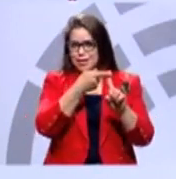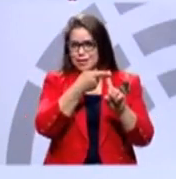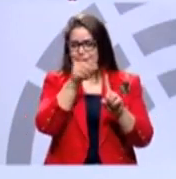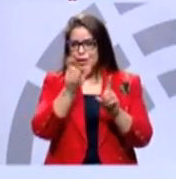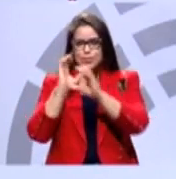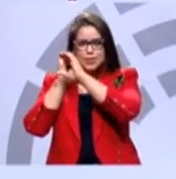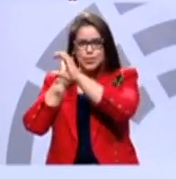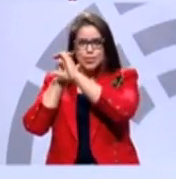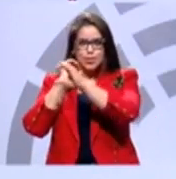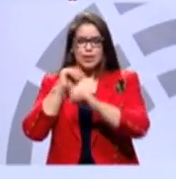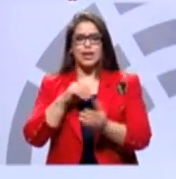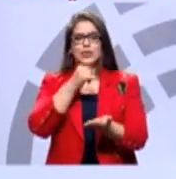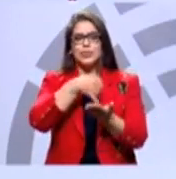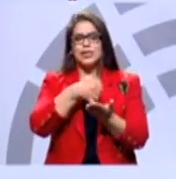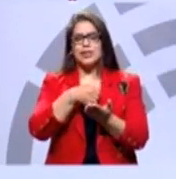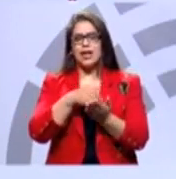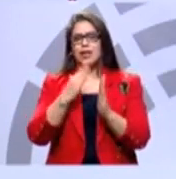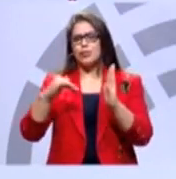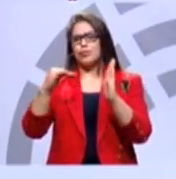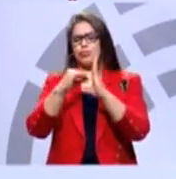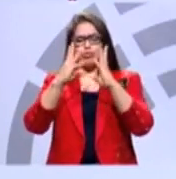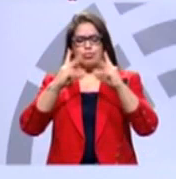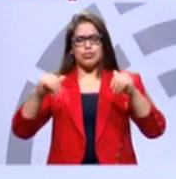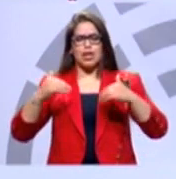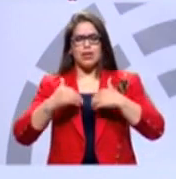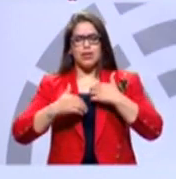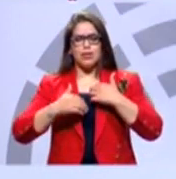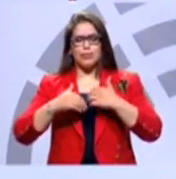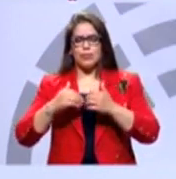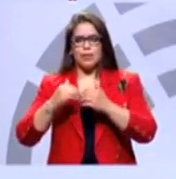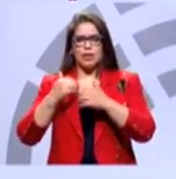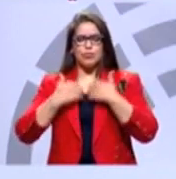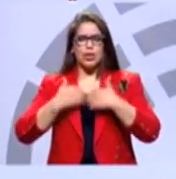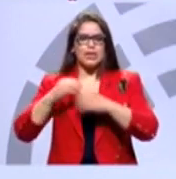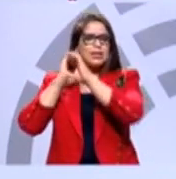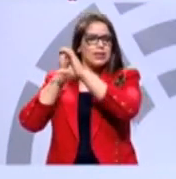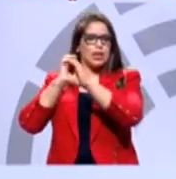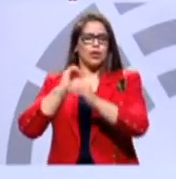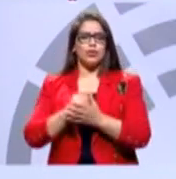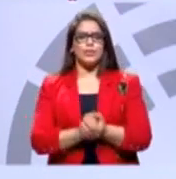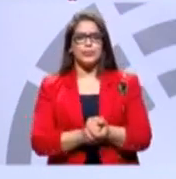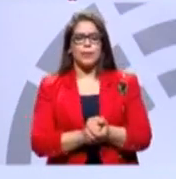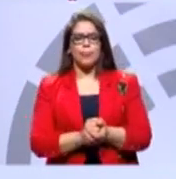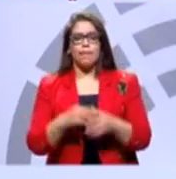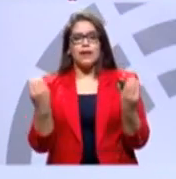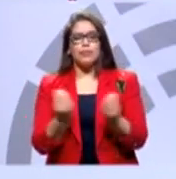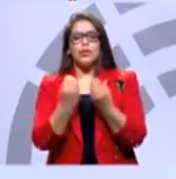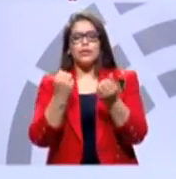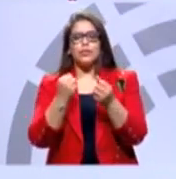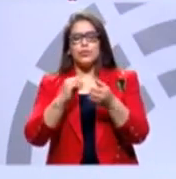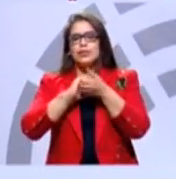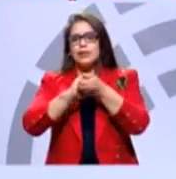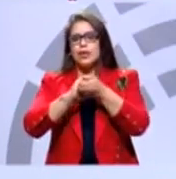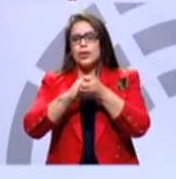اسطول النقل بالجهه لحد من معانات التنقل خاصه لبناتنا وابنائنا التلاميذ سنعمل سويا باذن الله على